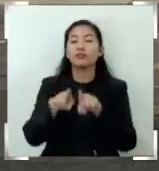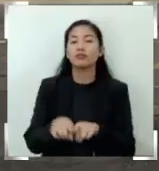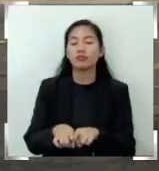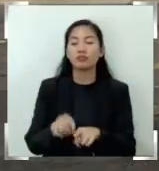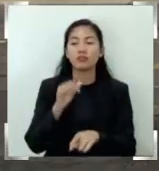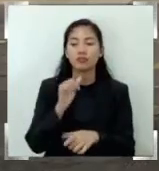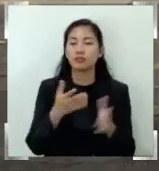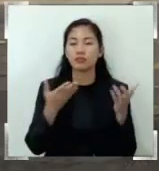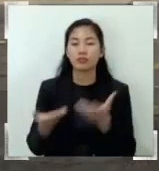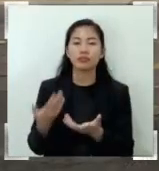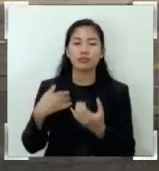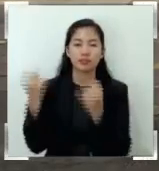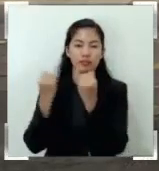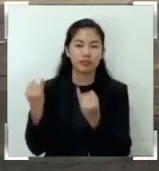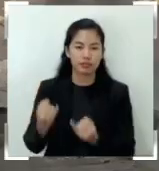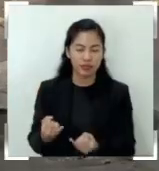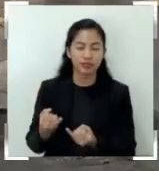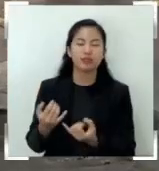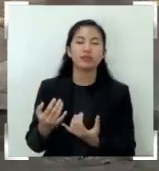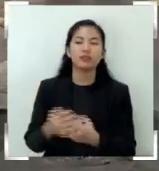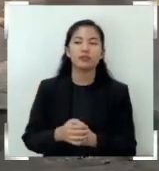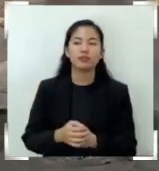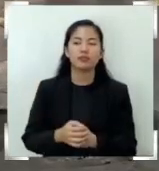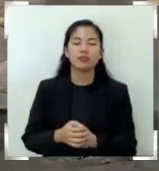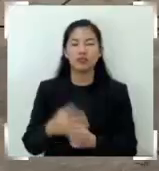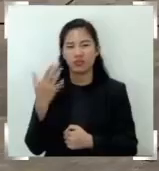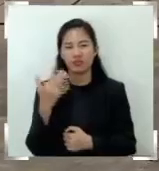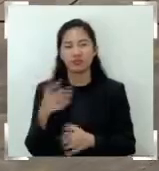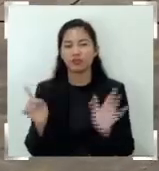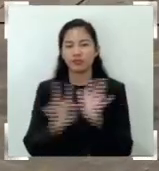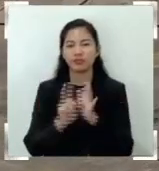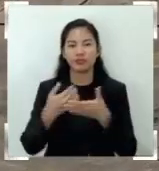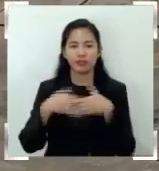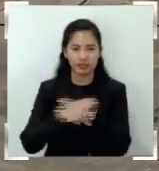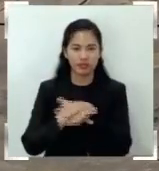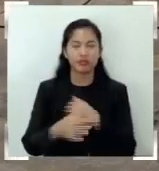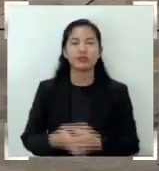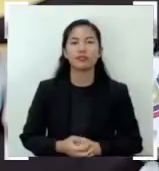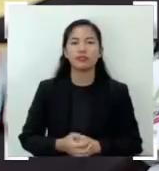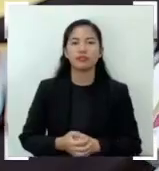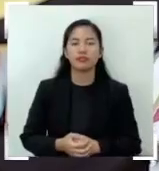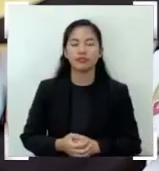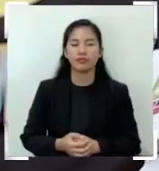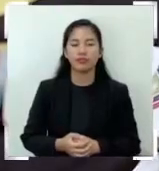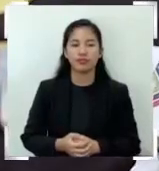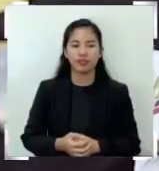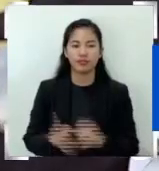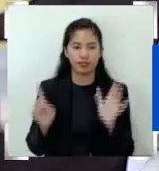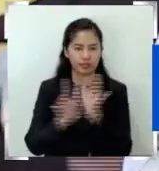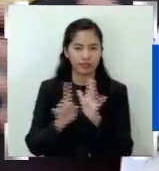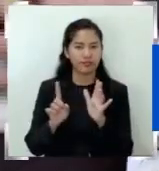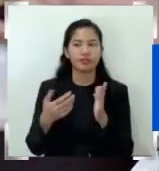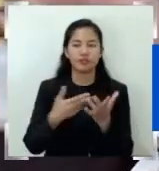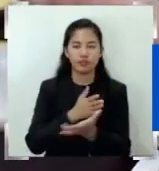puon dahil hindi rin naman sila papapasukin sa mga kalye sa palibot ng simbahan at maging sa Plaza Miranda. Stay home